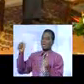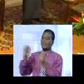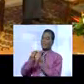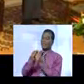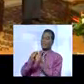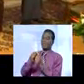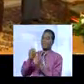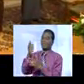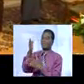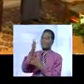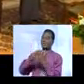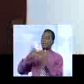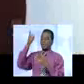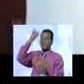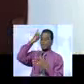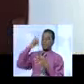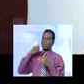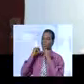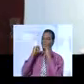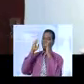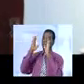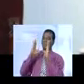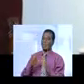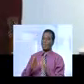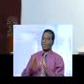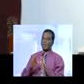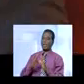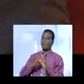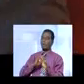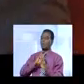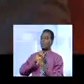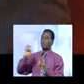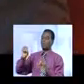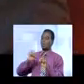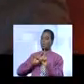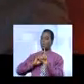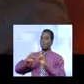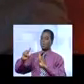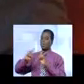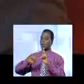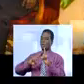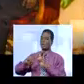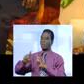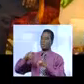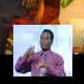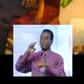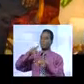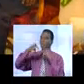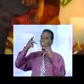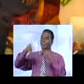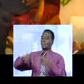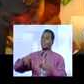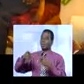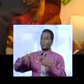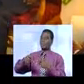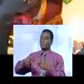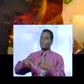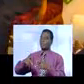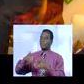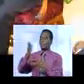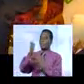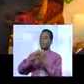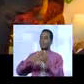quelques parlementaires ivoiriens. Les échanges, qui ont également enregistré la présence de quelques membres